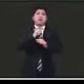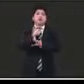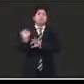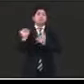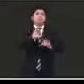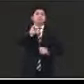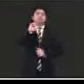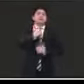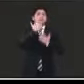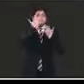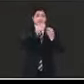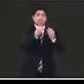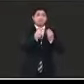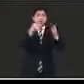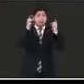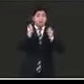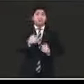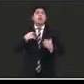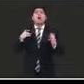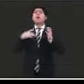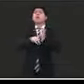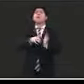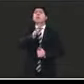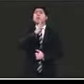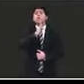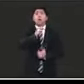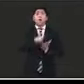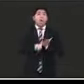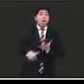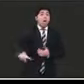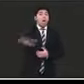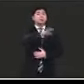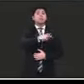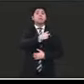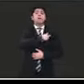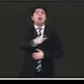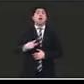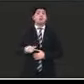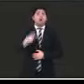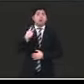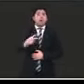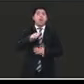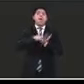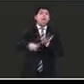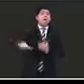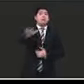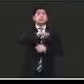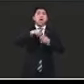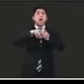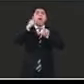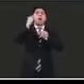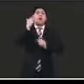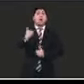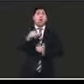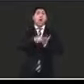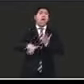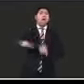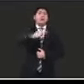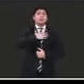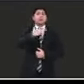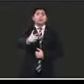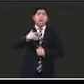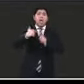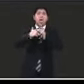oluyoruz amacımız hepimizin Peygamberi Hepimizin alisi hepimizin